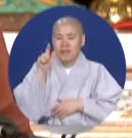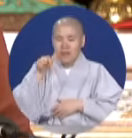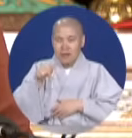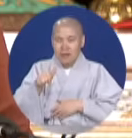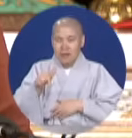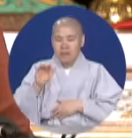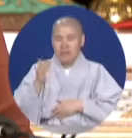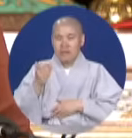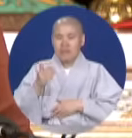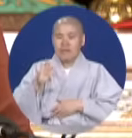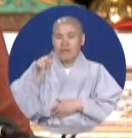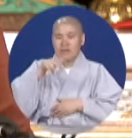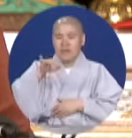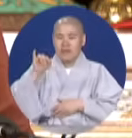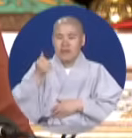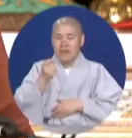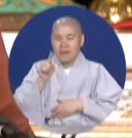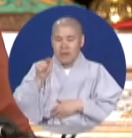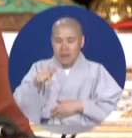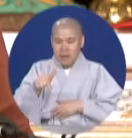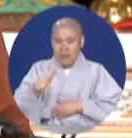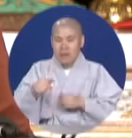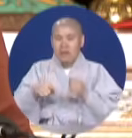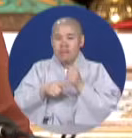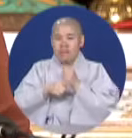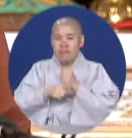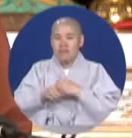그래서 이 지학이 이게 바로